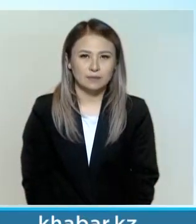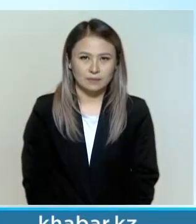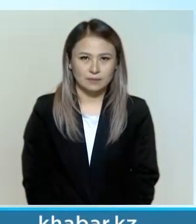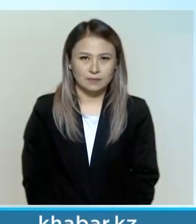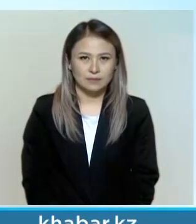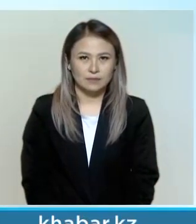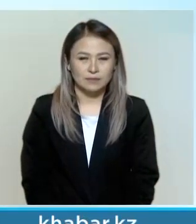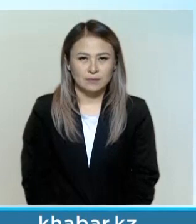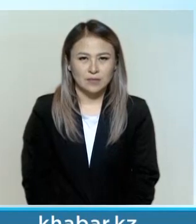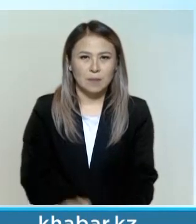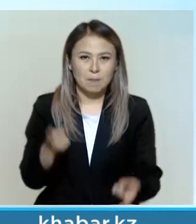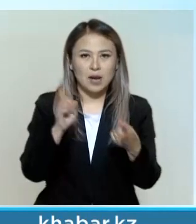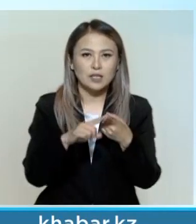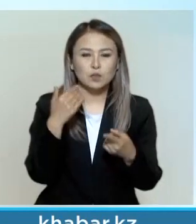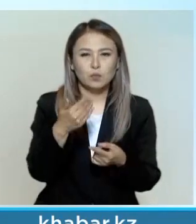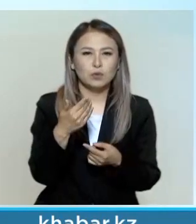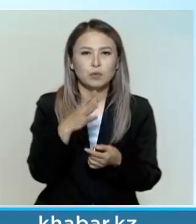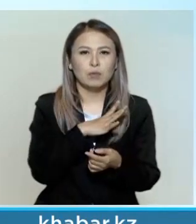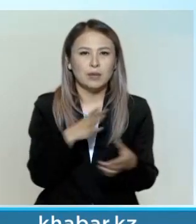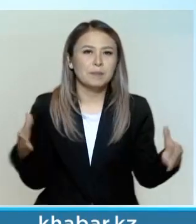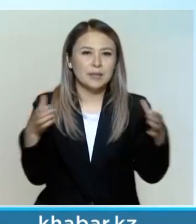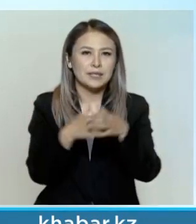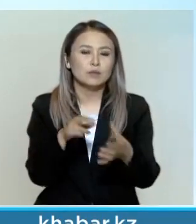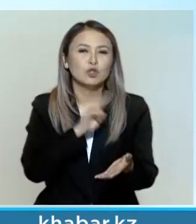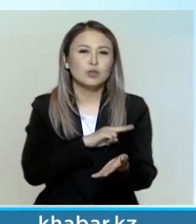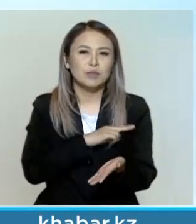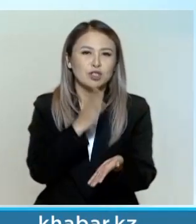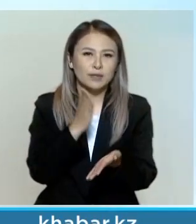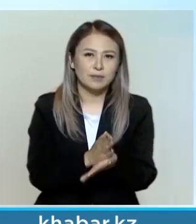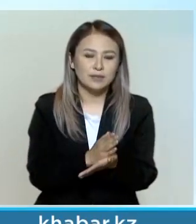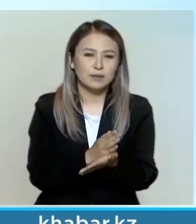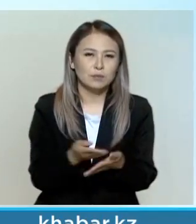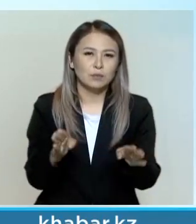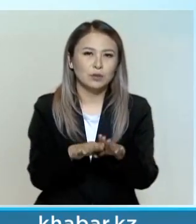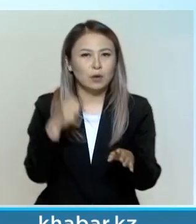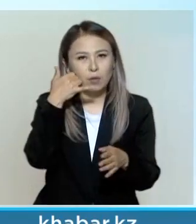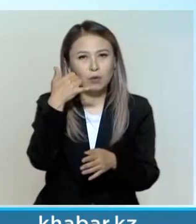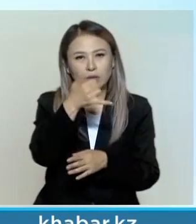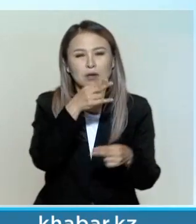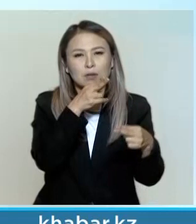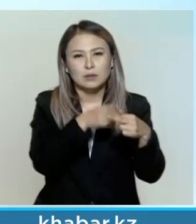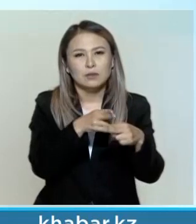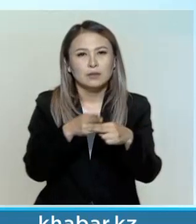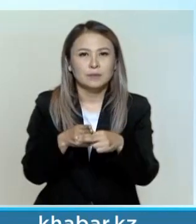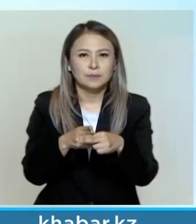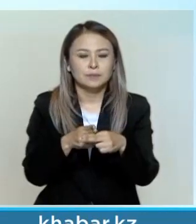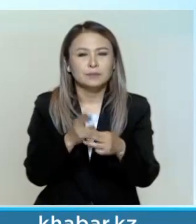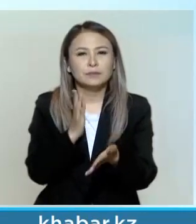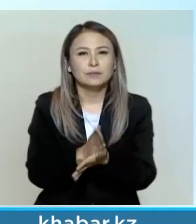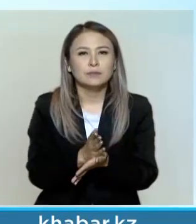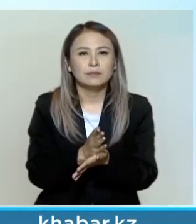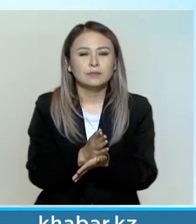Байланыс операторларымен бұл бағытта біз бірлесіп жұмыс істеп жатырмыз. Мұндай қоңырауларға тосқауыл қойылып